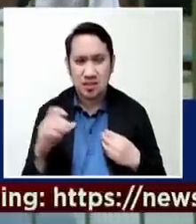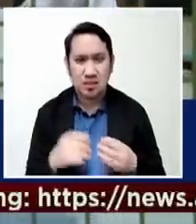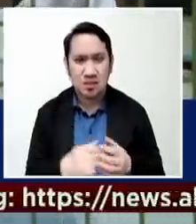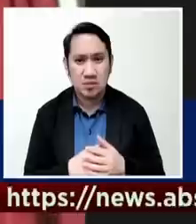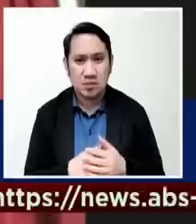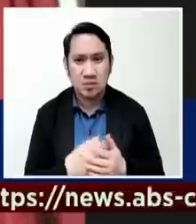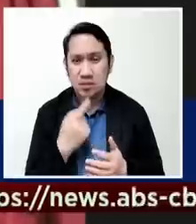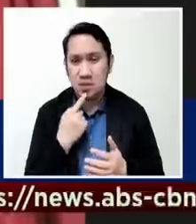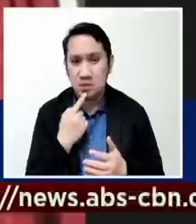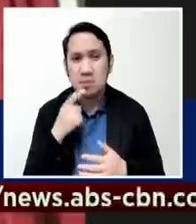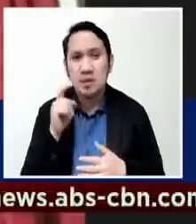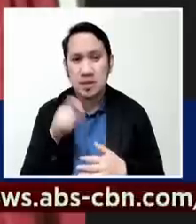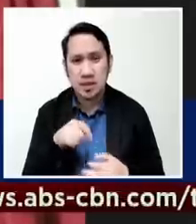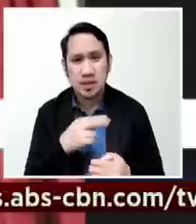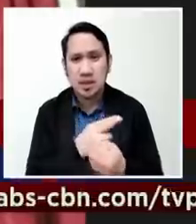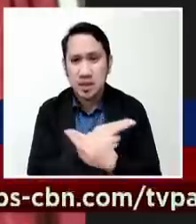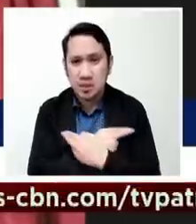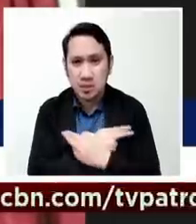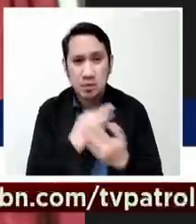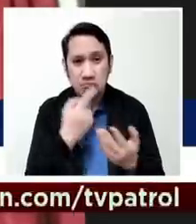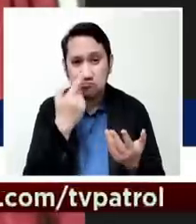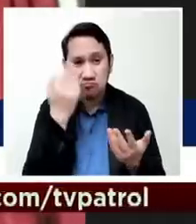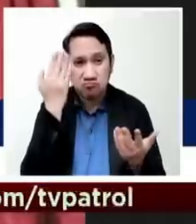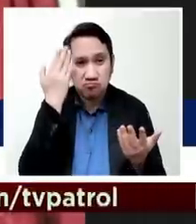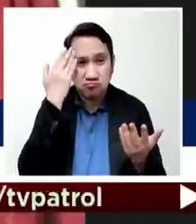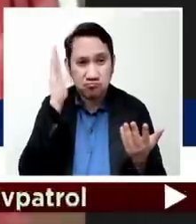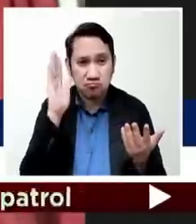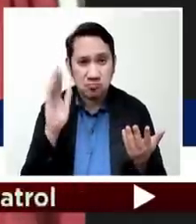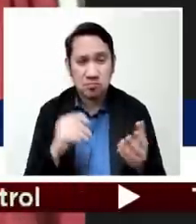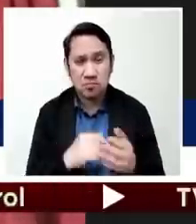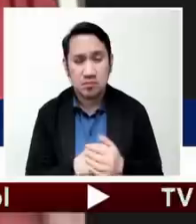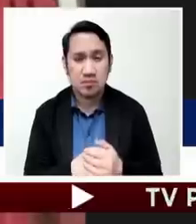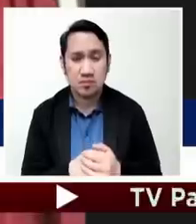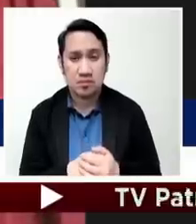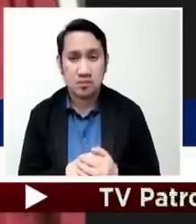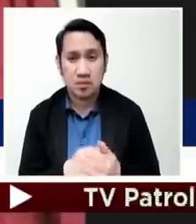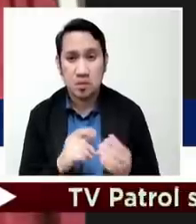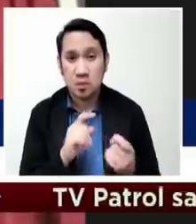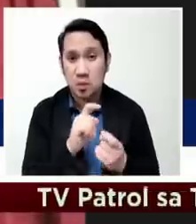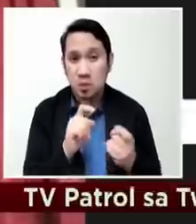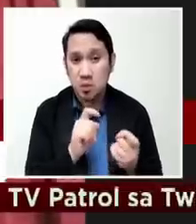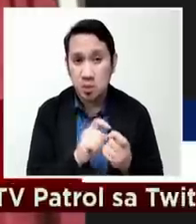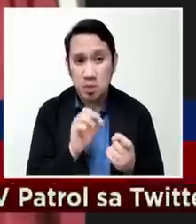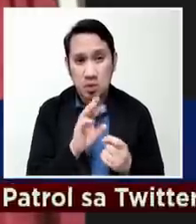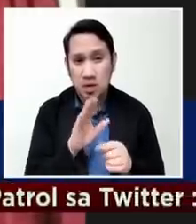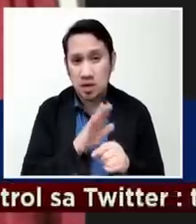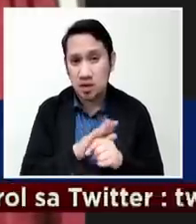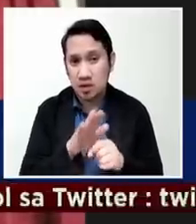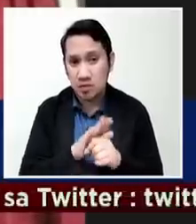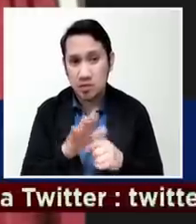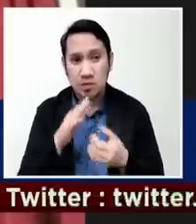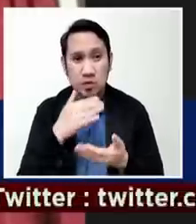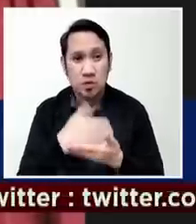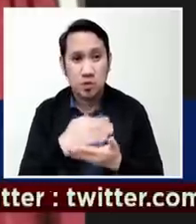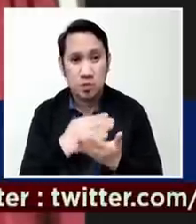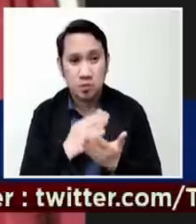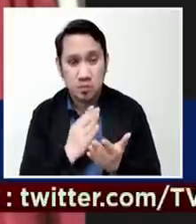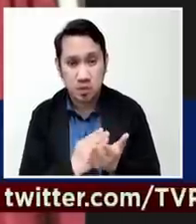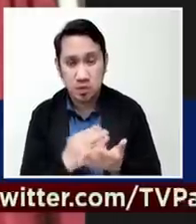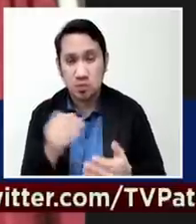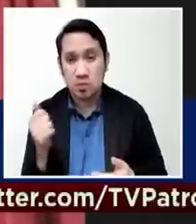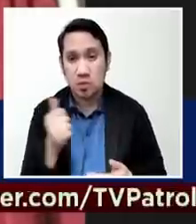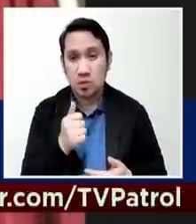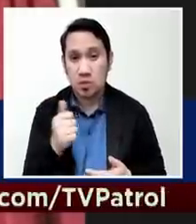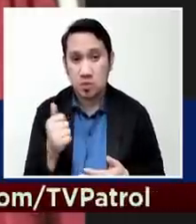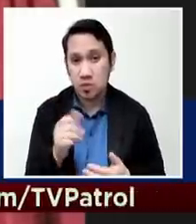namin ng rest. Hindi rin po natin alam kung sakto po o sapat po yung budget namin sa allowance namin